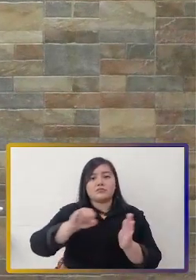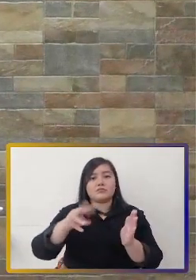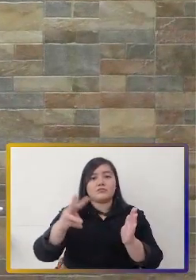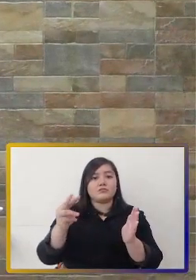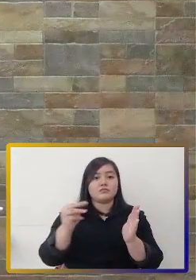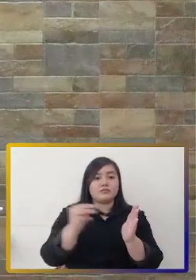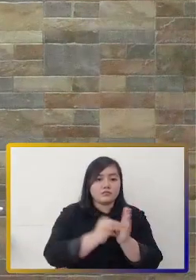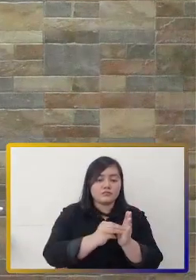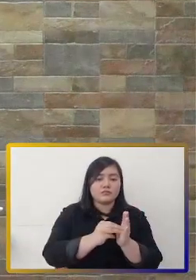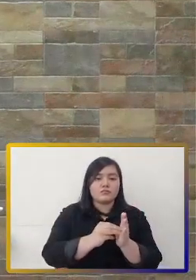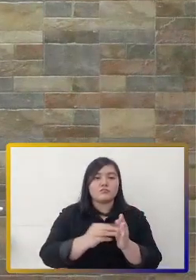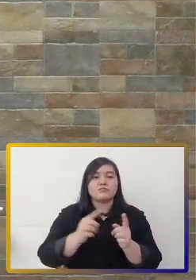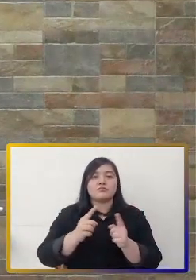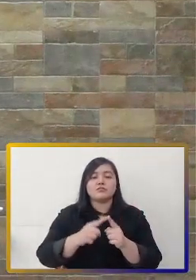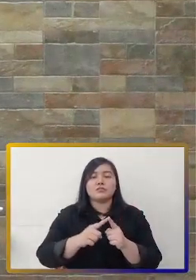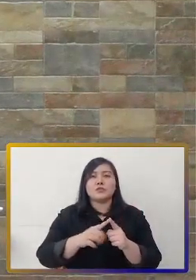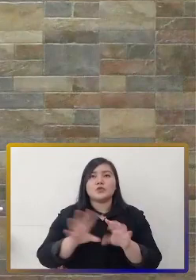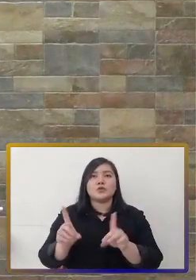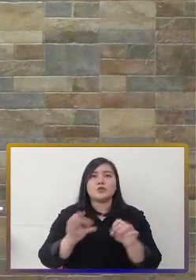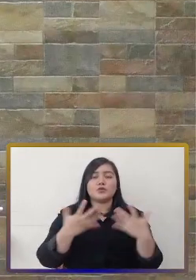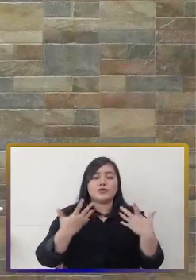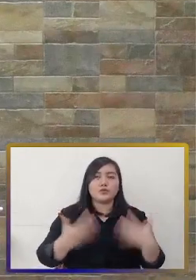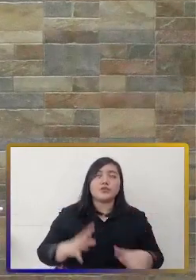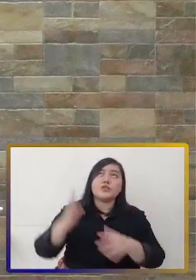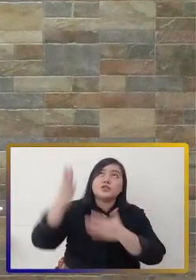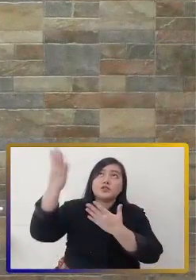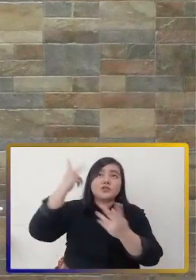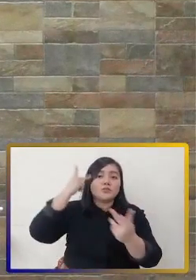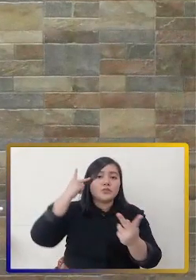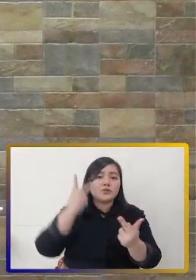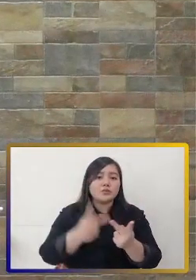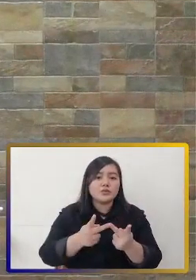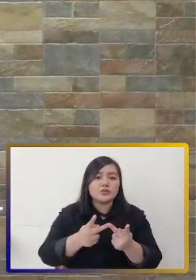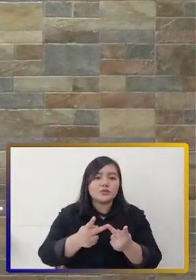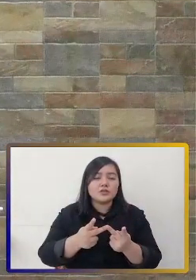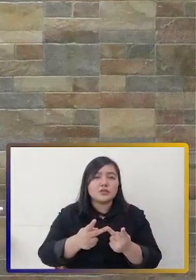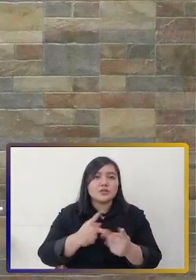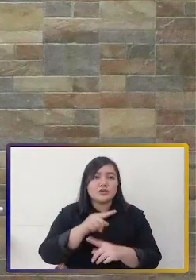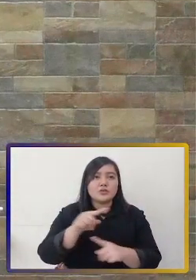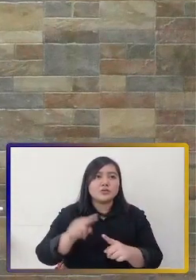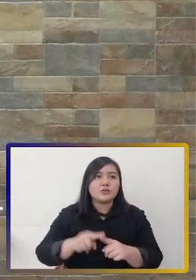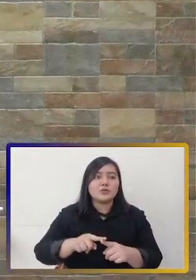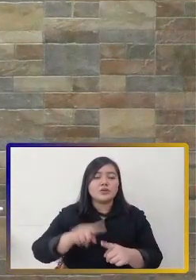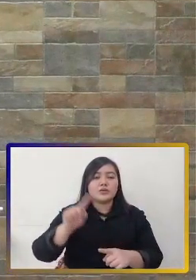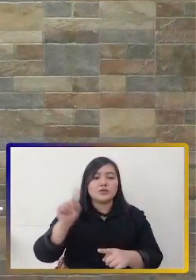kanya pong purpose during the first century po yan of Christianity.